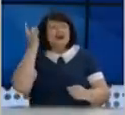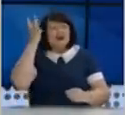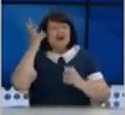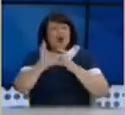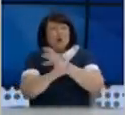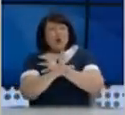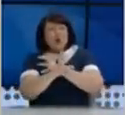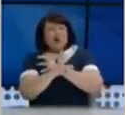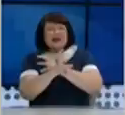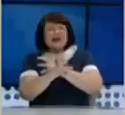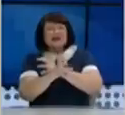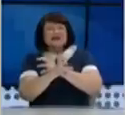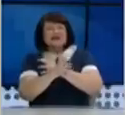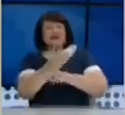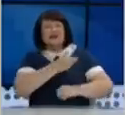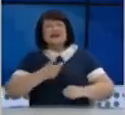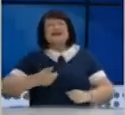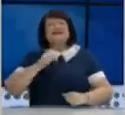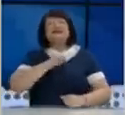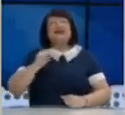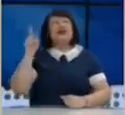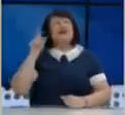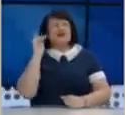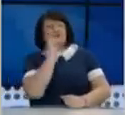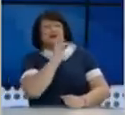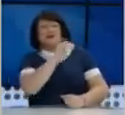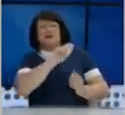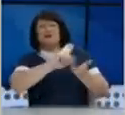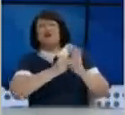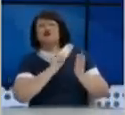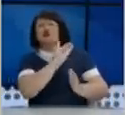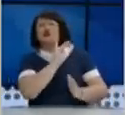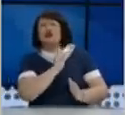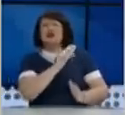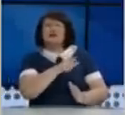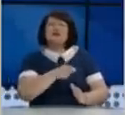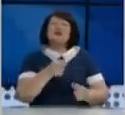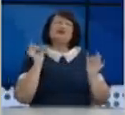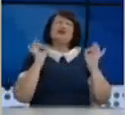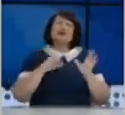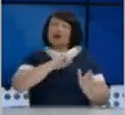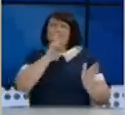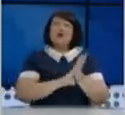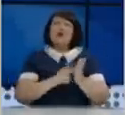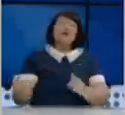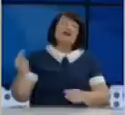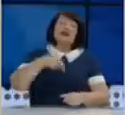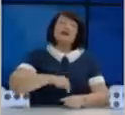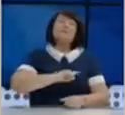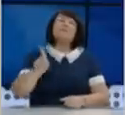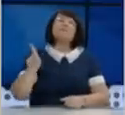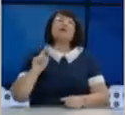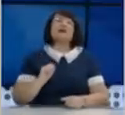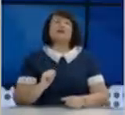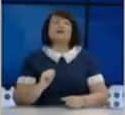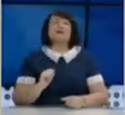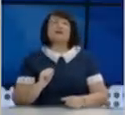τις προειδοποιήσεις των αρχών των γειτονικών κρατών δεν κάνατε τίποτα, υπήρχε απαγόρευση μετακίνησης φιλάθλων από την